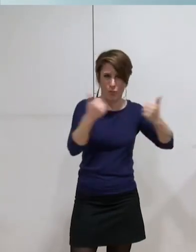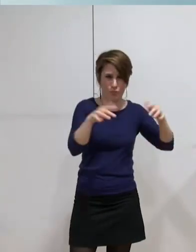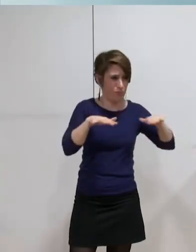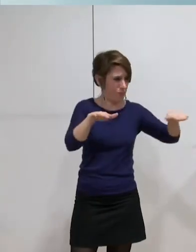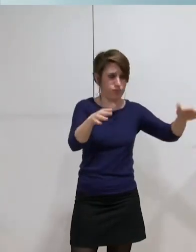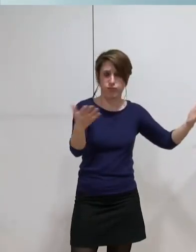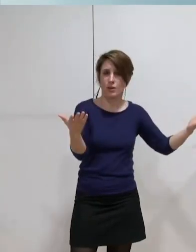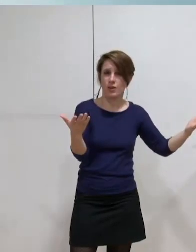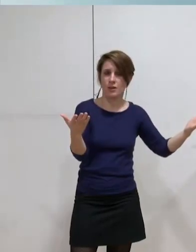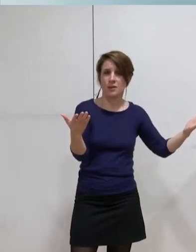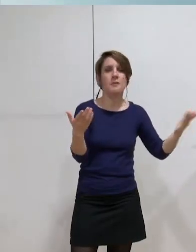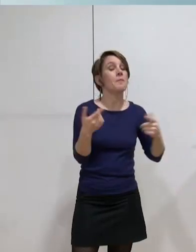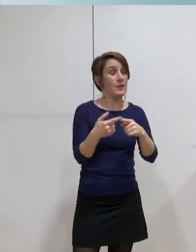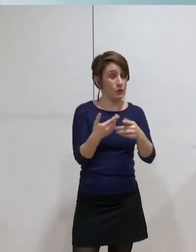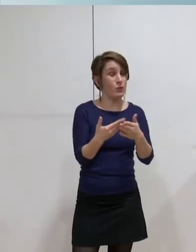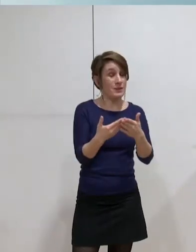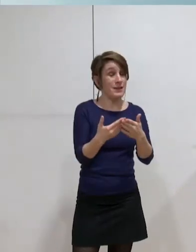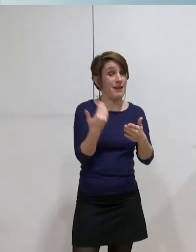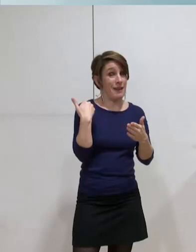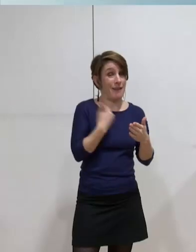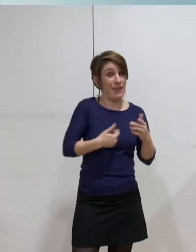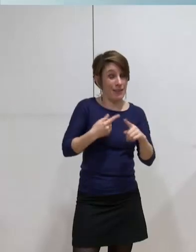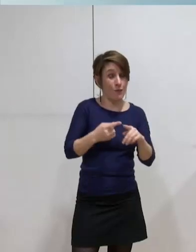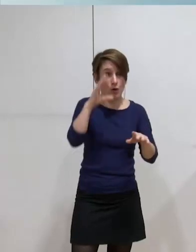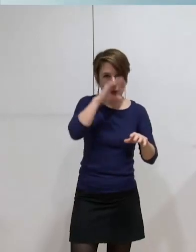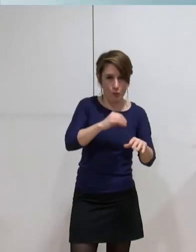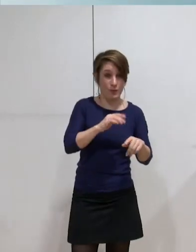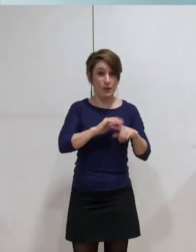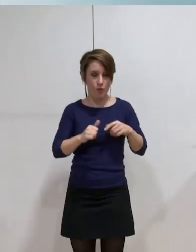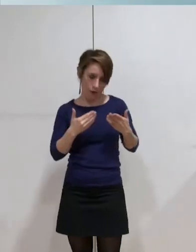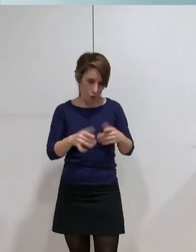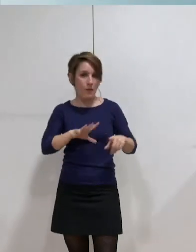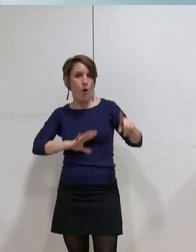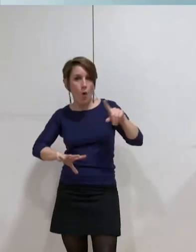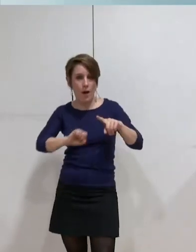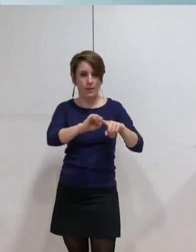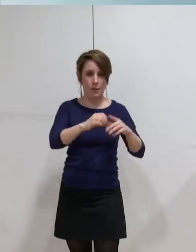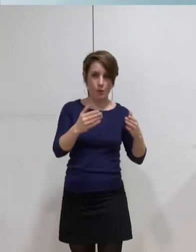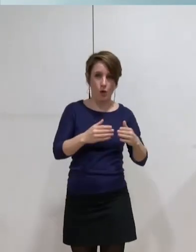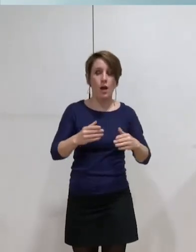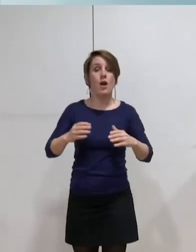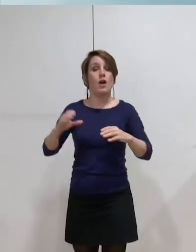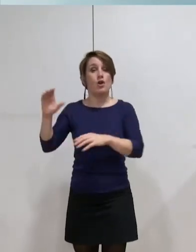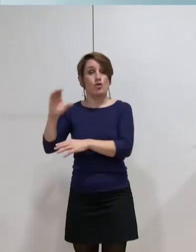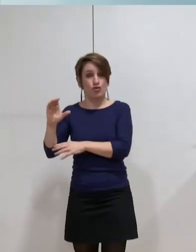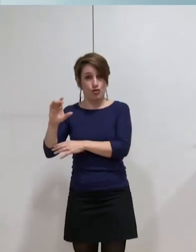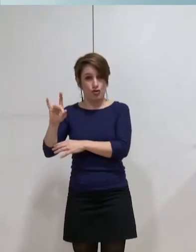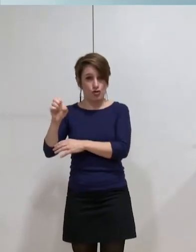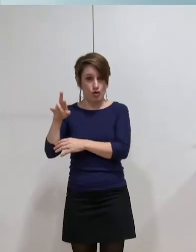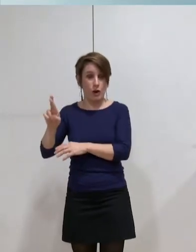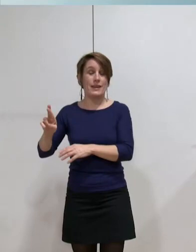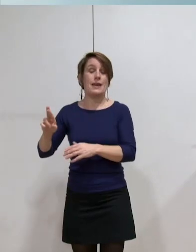quelque chose qu'on avait oublié de faire la dernière fois c'est de faire coller le périmètre chuier maternel avec le périmètre